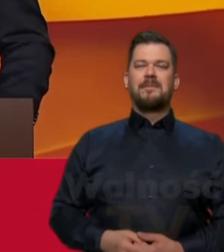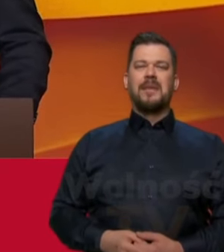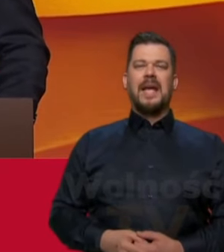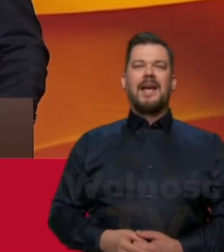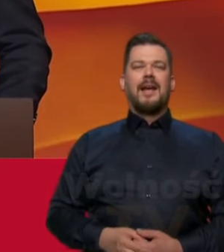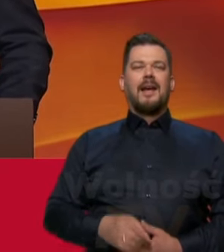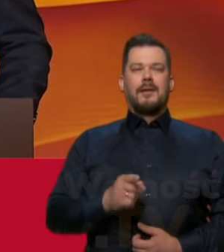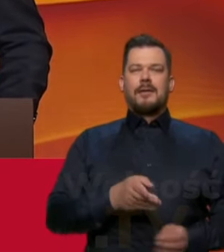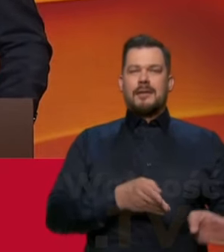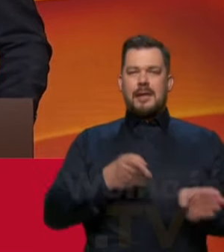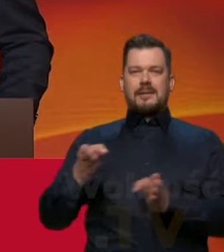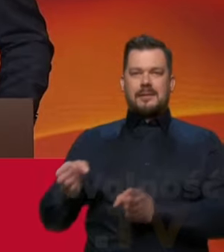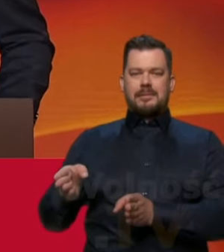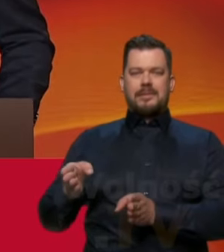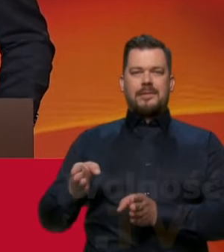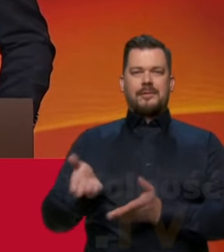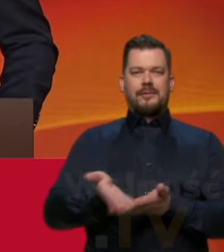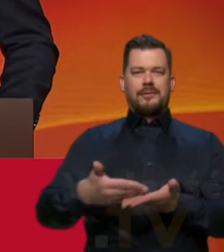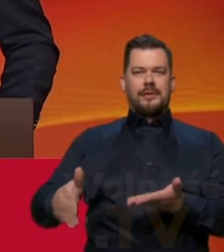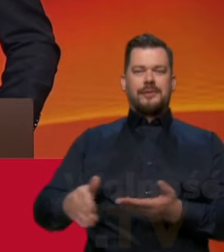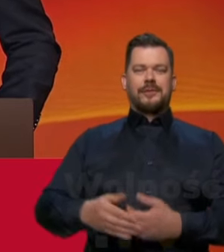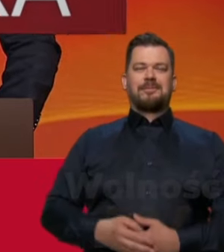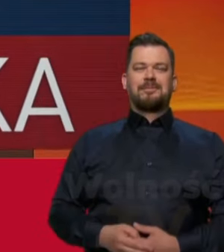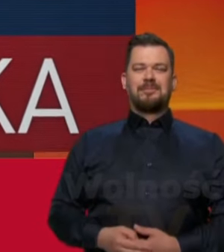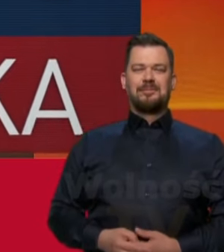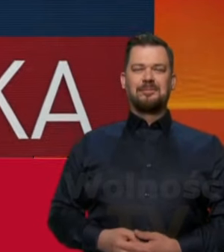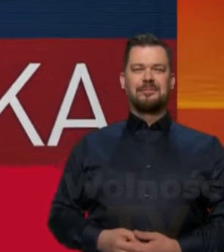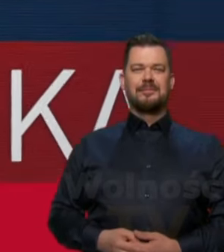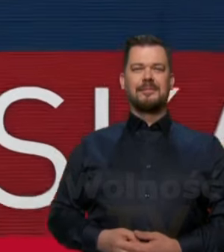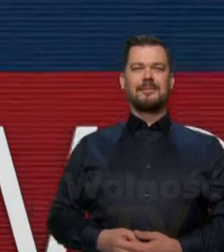możliwe. Także przechodzimy do kolejnej kategorii.